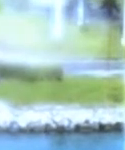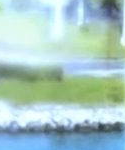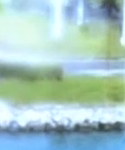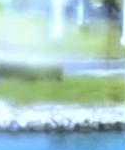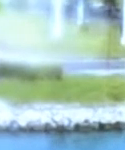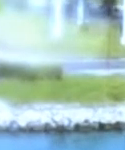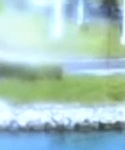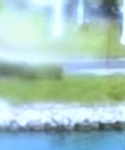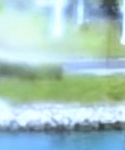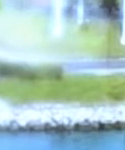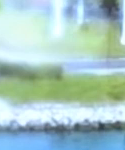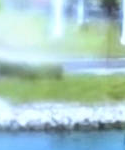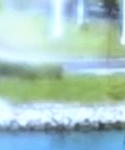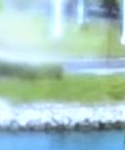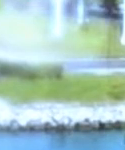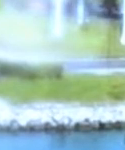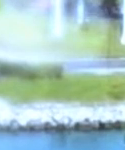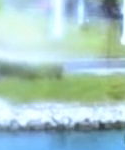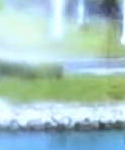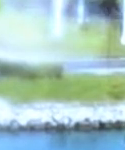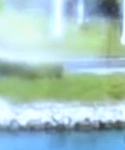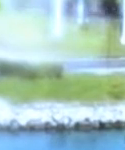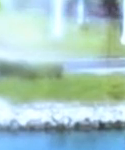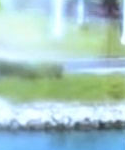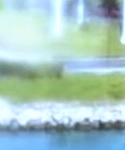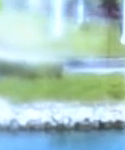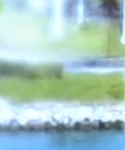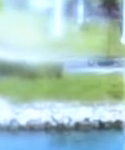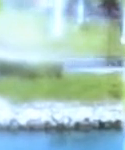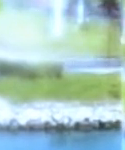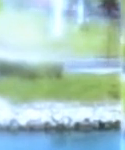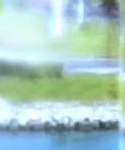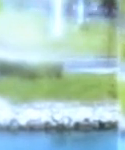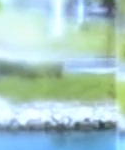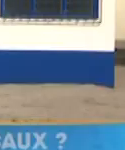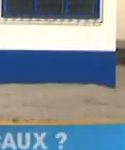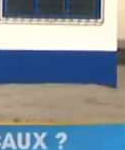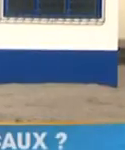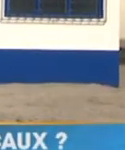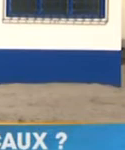Bonjour à tous et bienvenue au rendez-vous de l'information sur RTI1. Voici les titres.